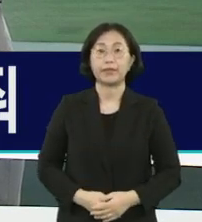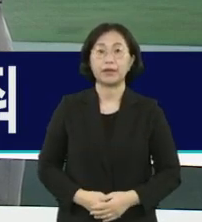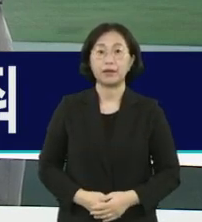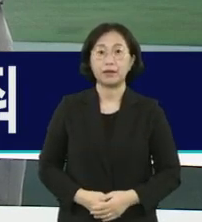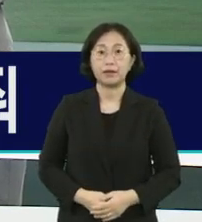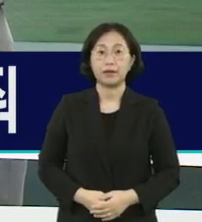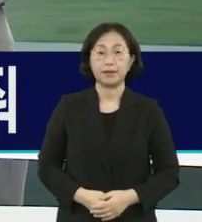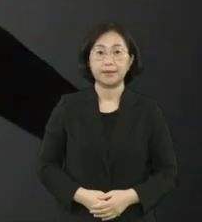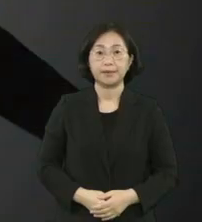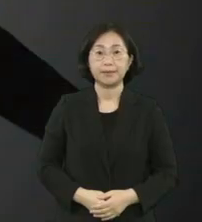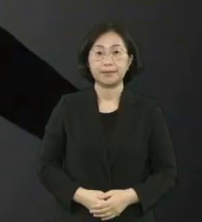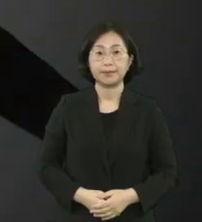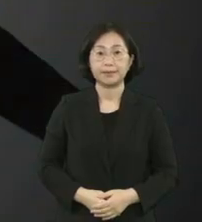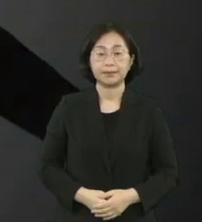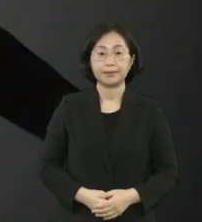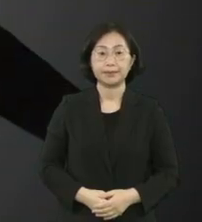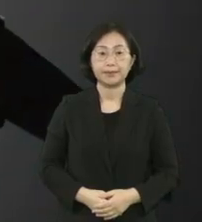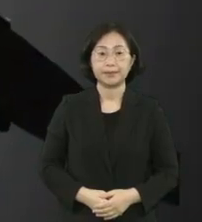보도입니다.